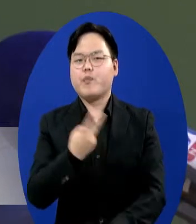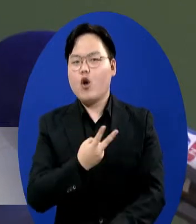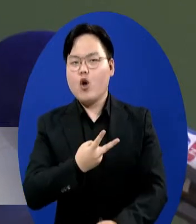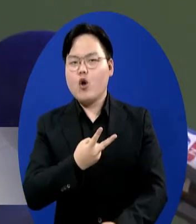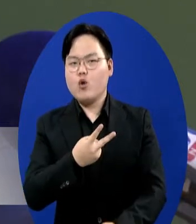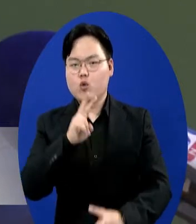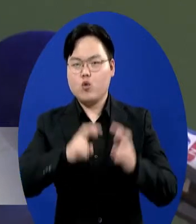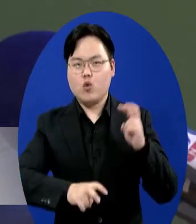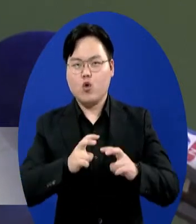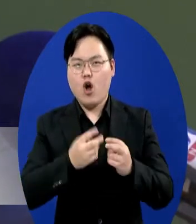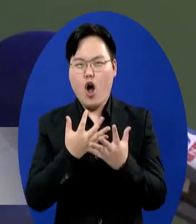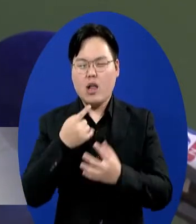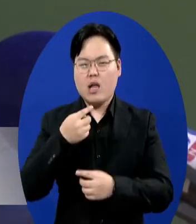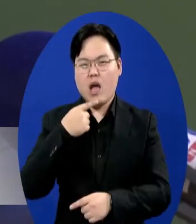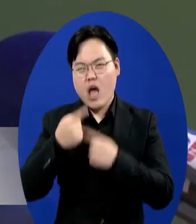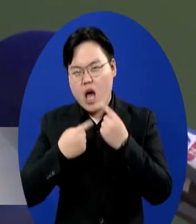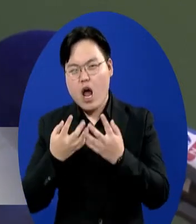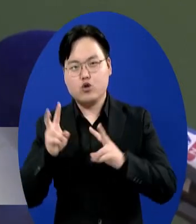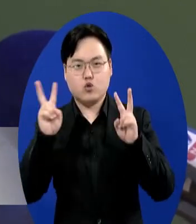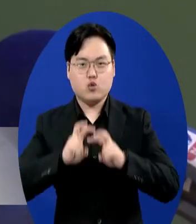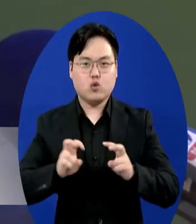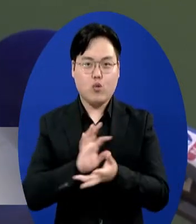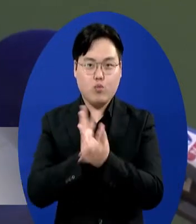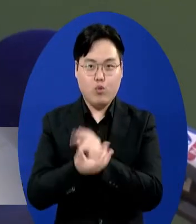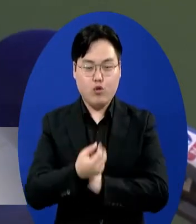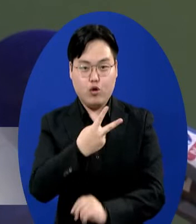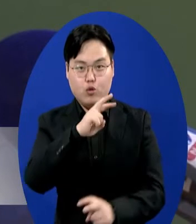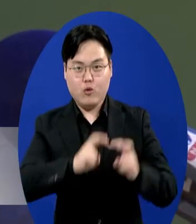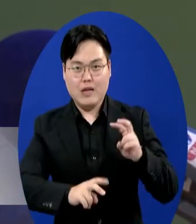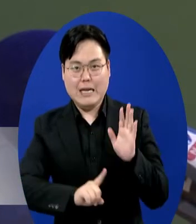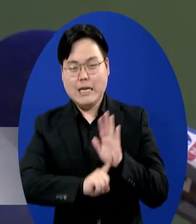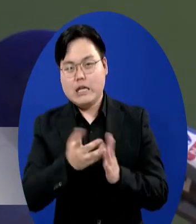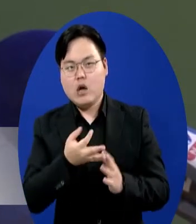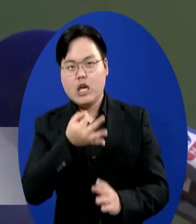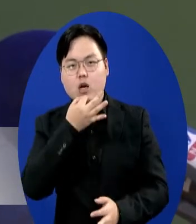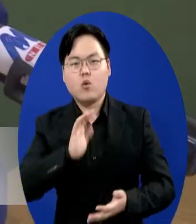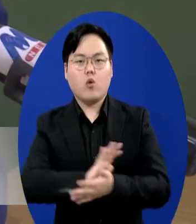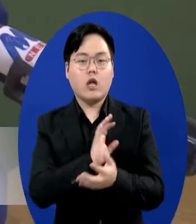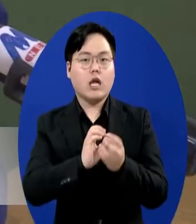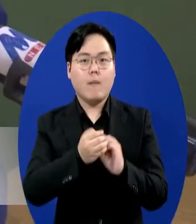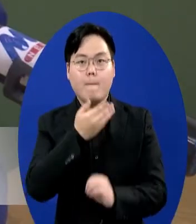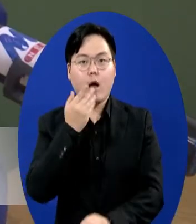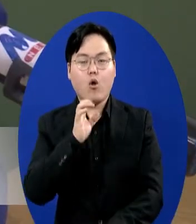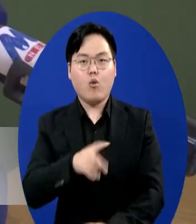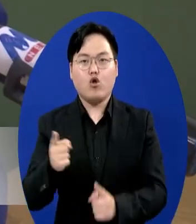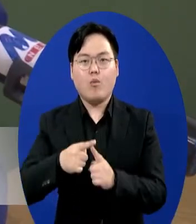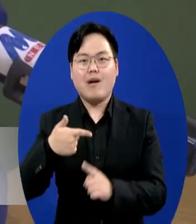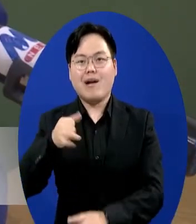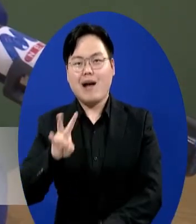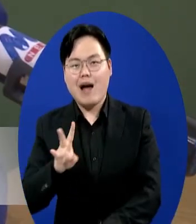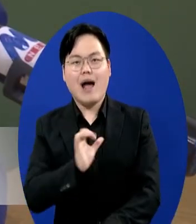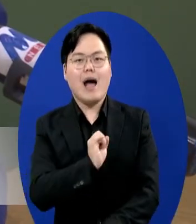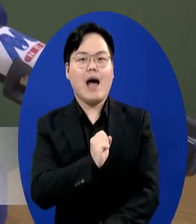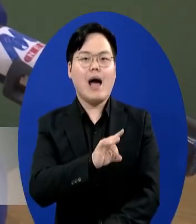яг хуу зөндөө ярьсан, судалсан. Тэгэхээр энэ хоёр үйлдвэрээ бол эхний ээлжинд хурцсахгүй бол төмөр гангаасаа хэлэхэд бол арматурын